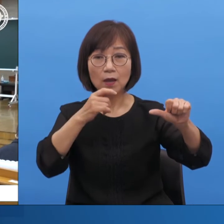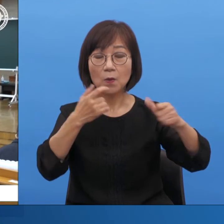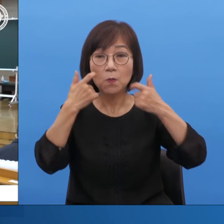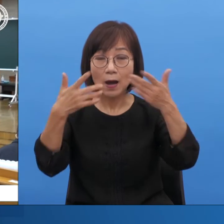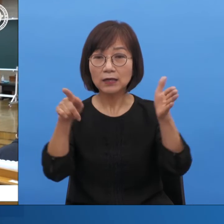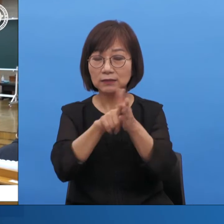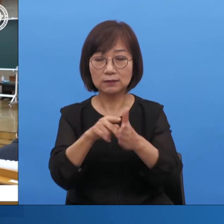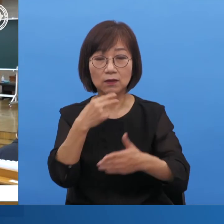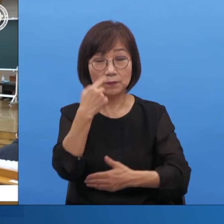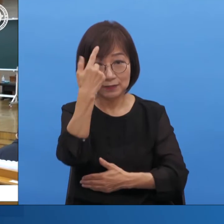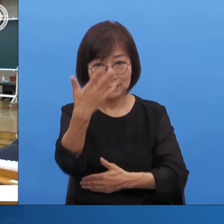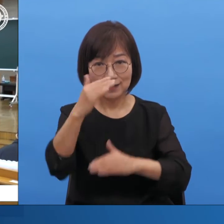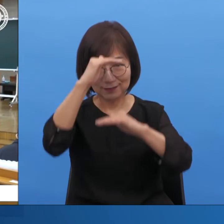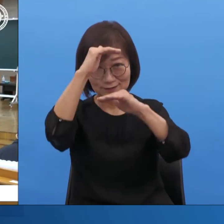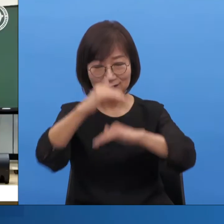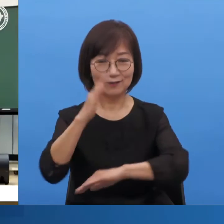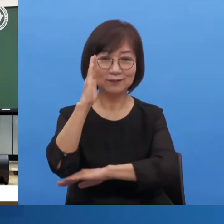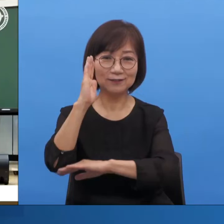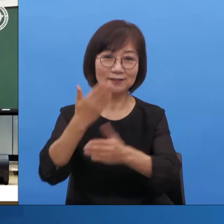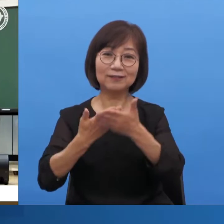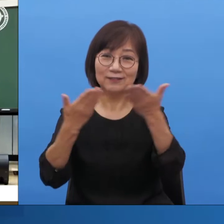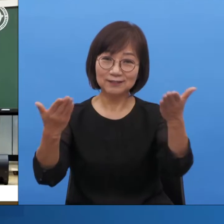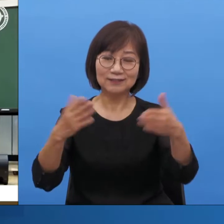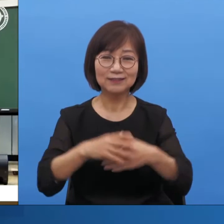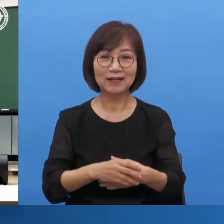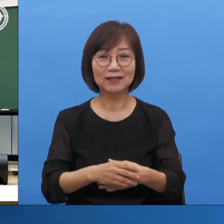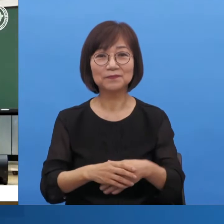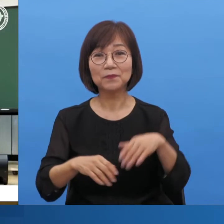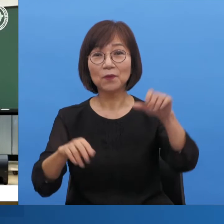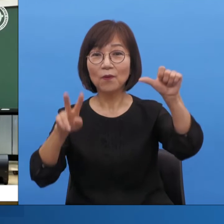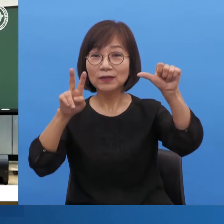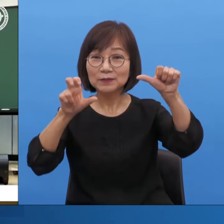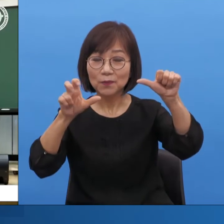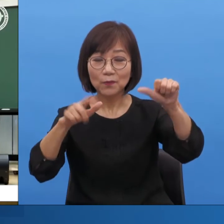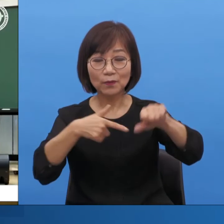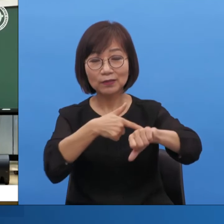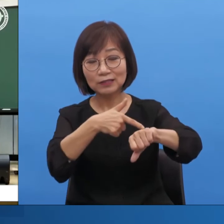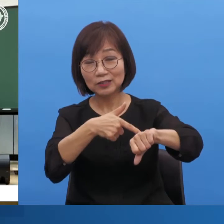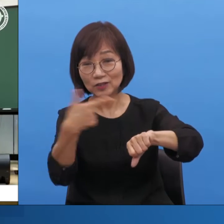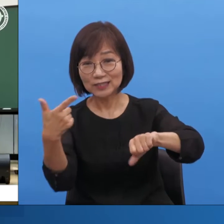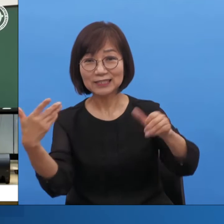주제로 강의가 열립니다. 오는 25일 오후 6시까지